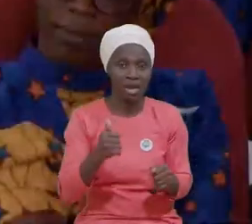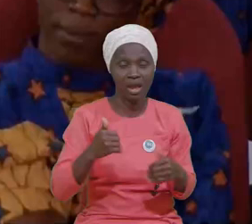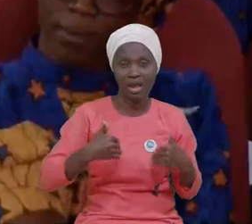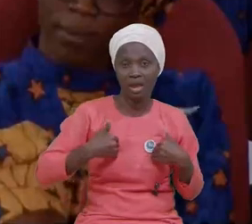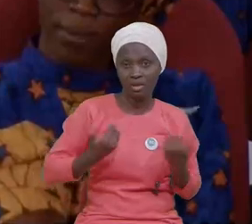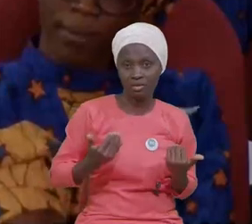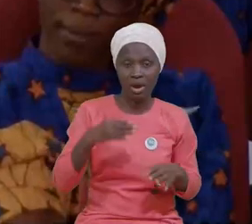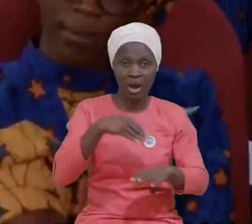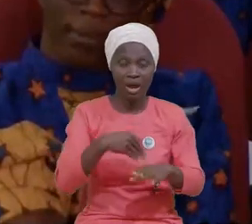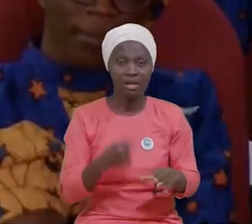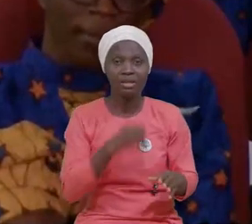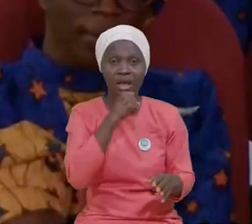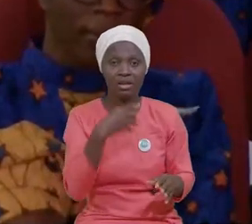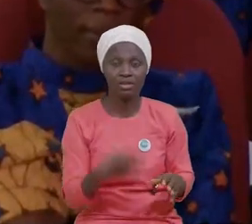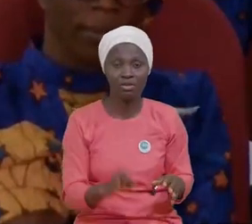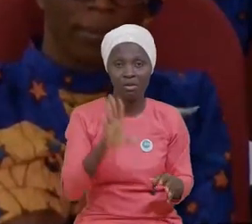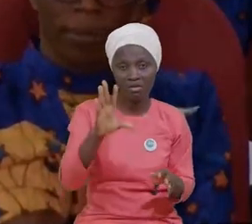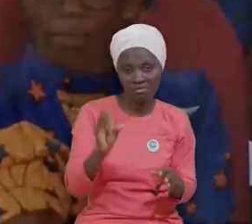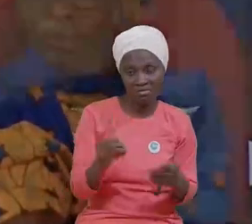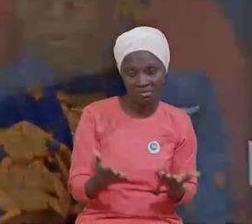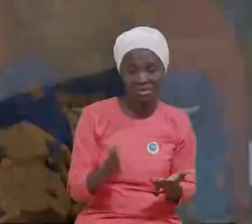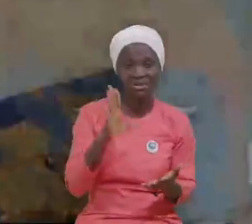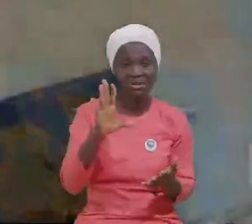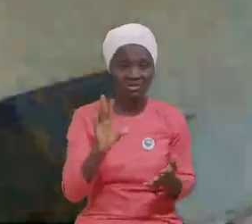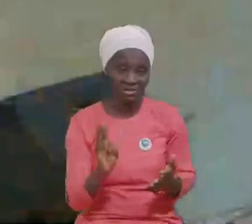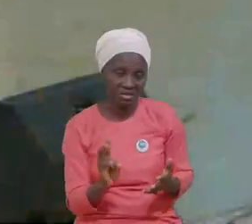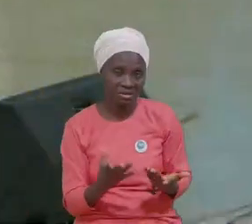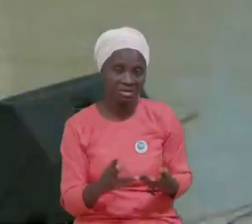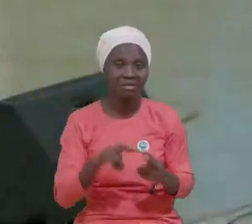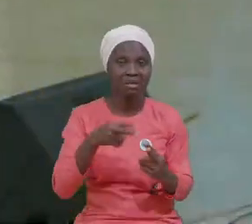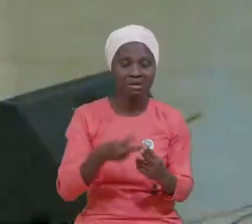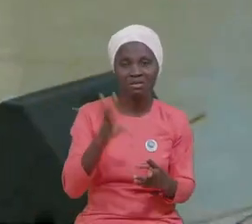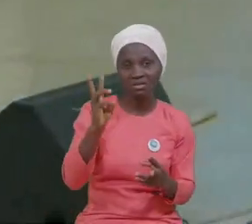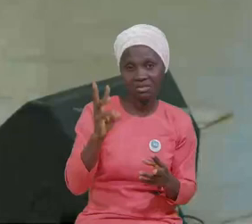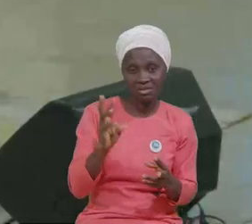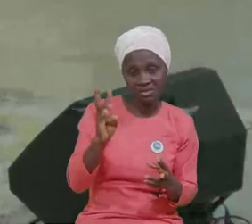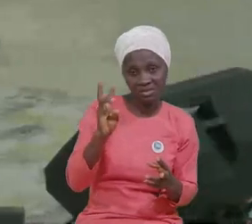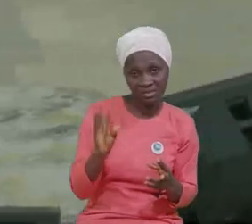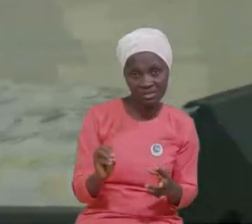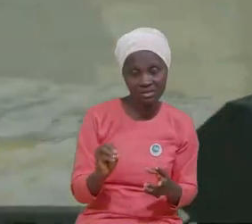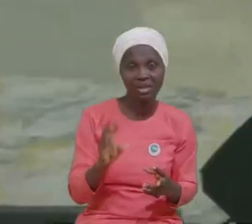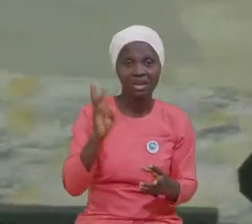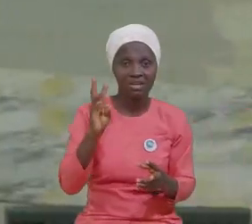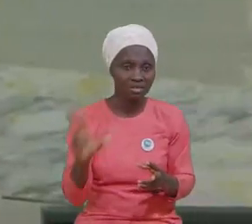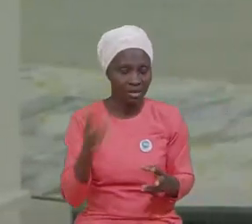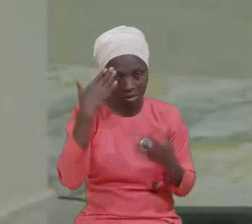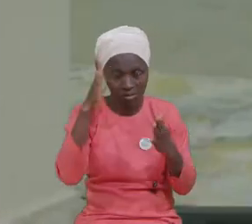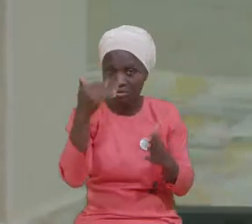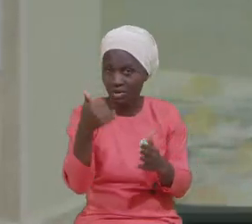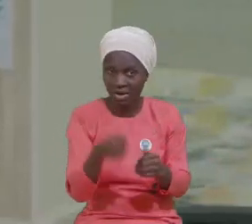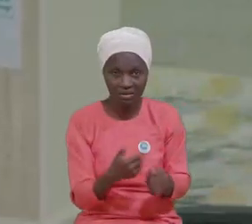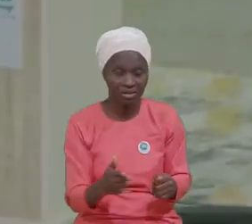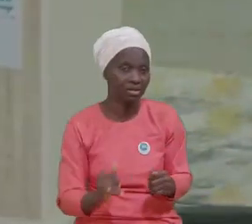l'âge 50 ans, 67 ans, 70 ans, 73 ans, je ne connais encore